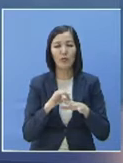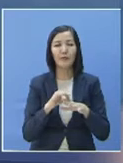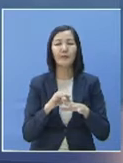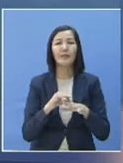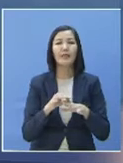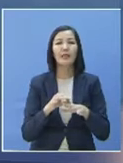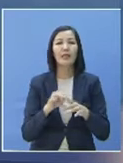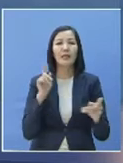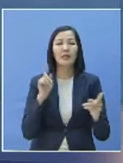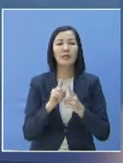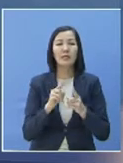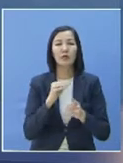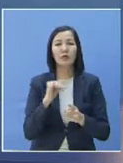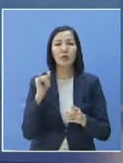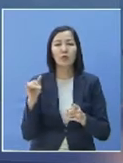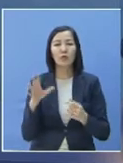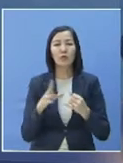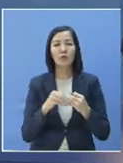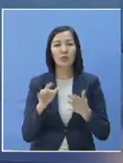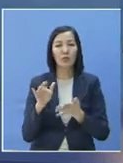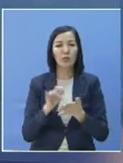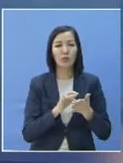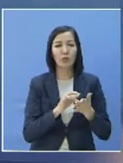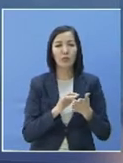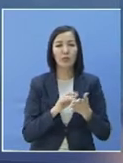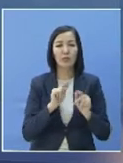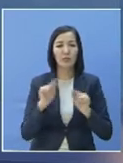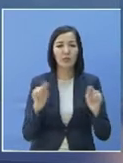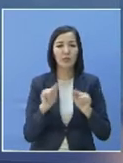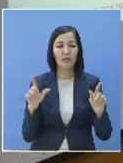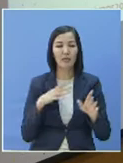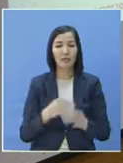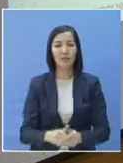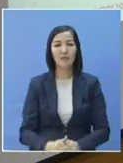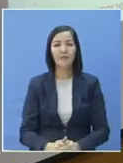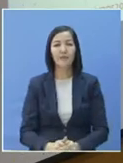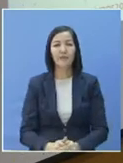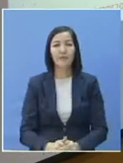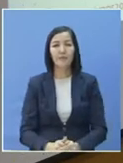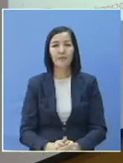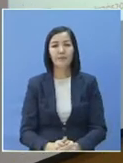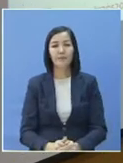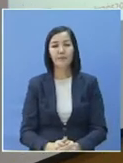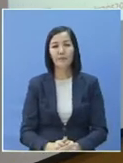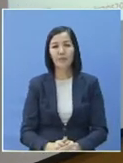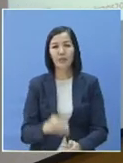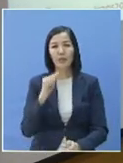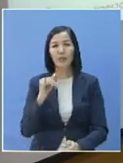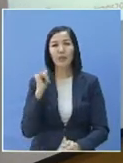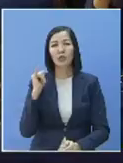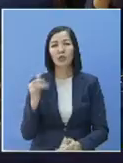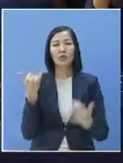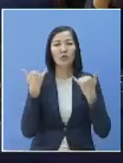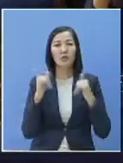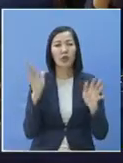өткен басқосуда Жетісу жерінің туристік мүмкіндіктері насихатталды. Ұшқан құстың қанаты таларлық Жетісудың